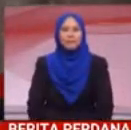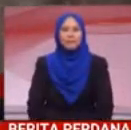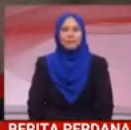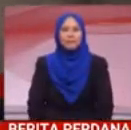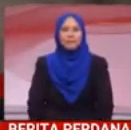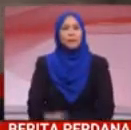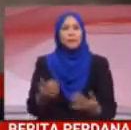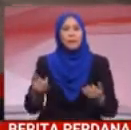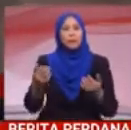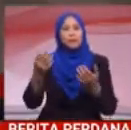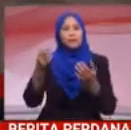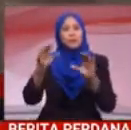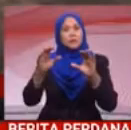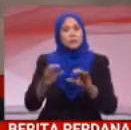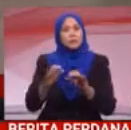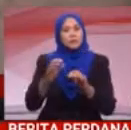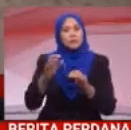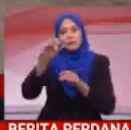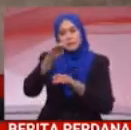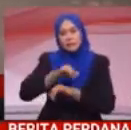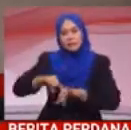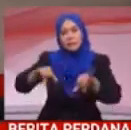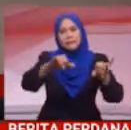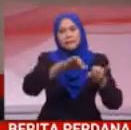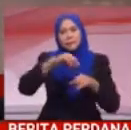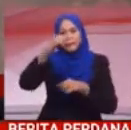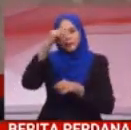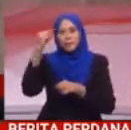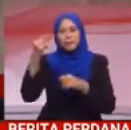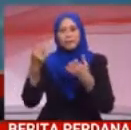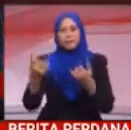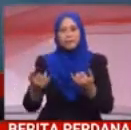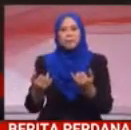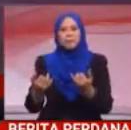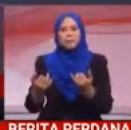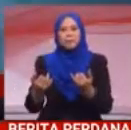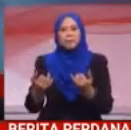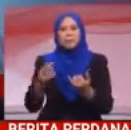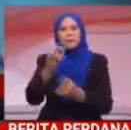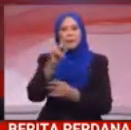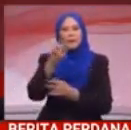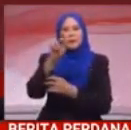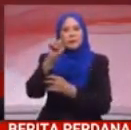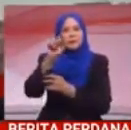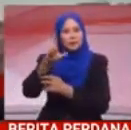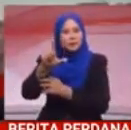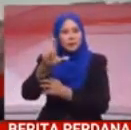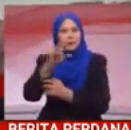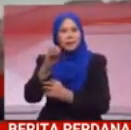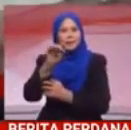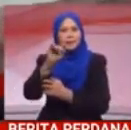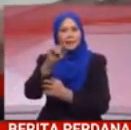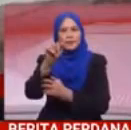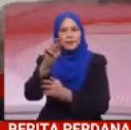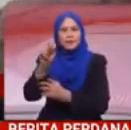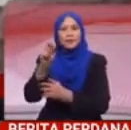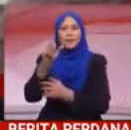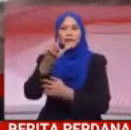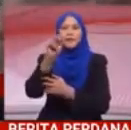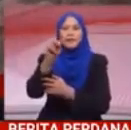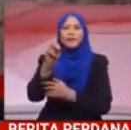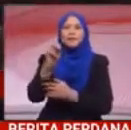Versi baharu Seragam Hitam turut menampilkan dua anggota asal Kristal iaitu Aino dan Izal selain Lan